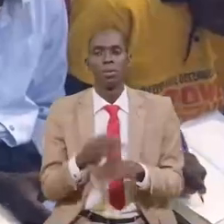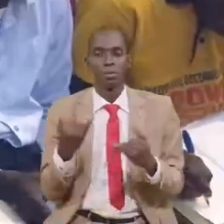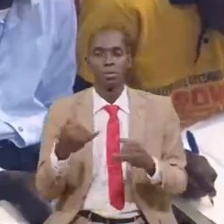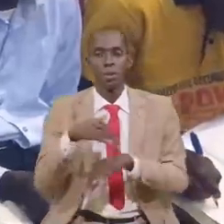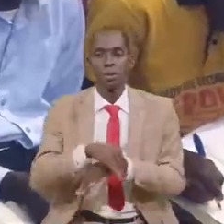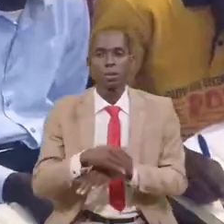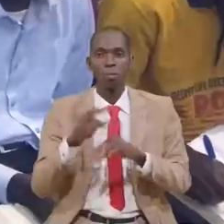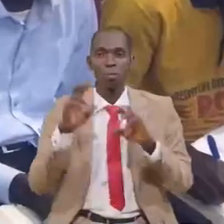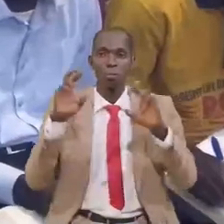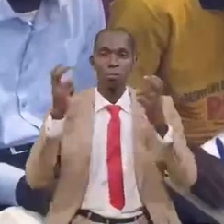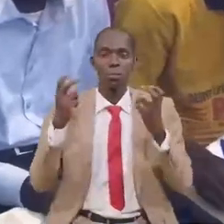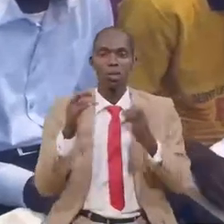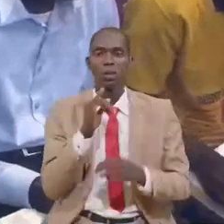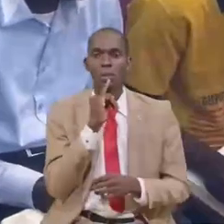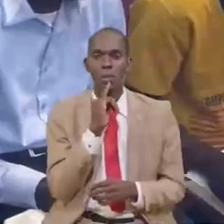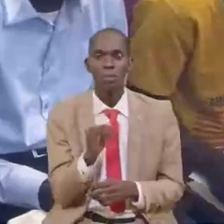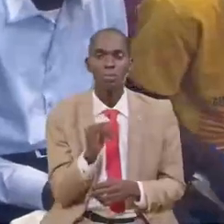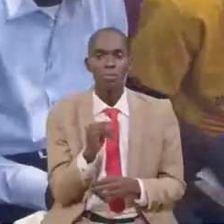est